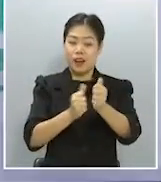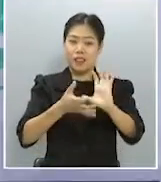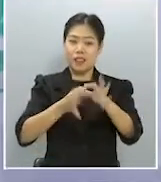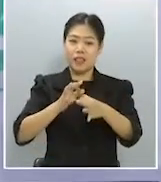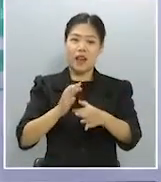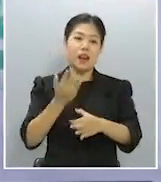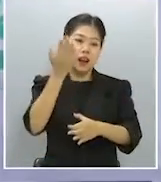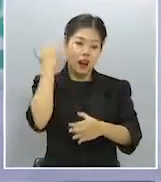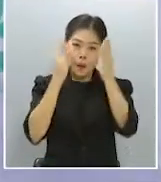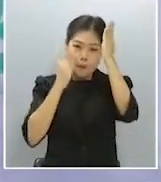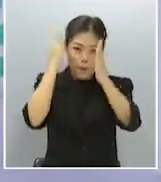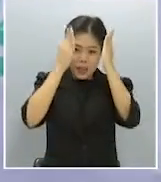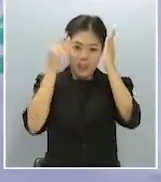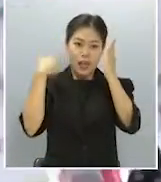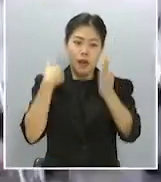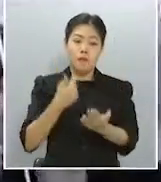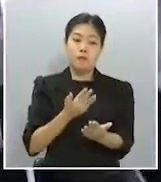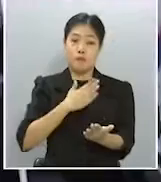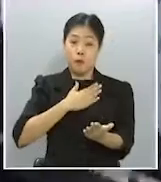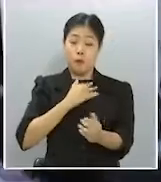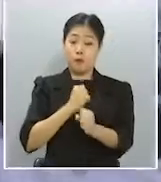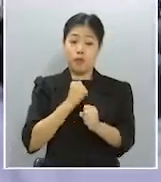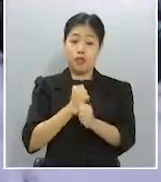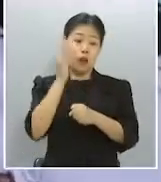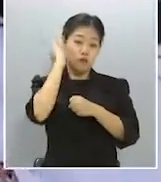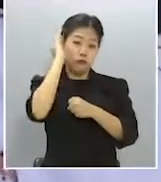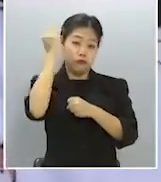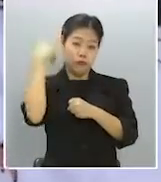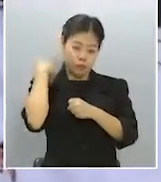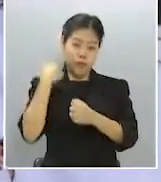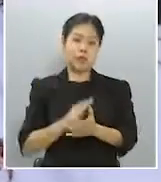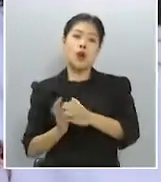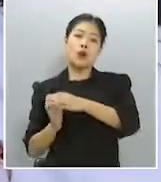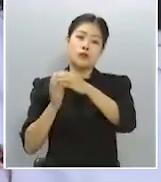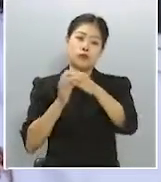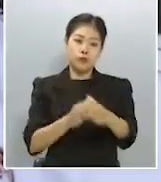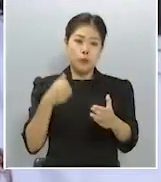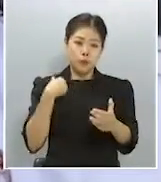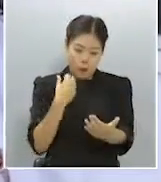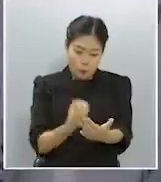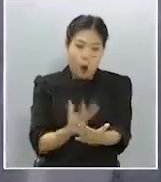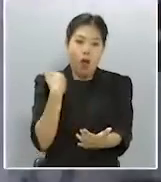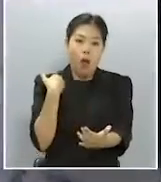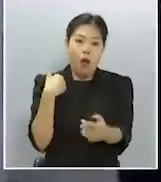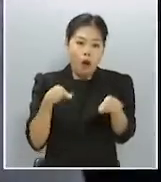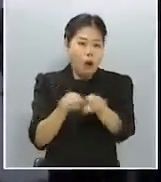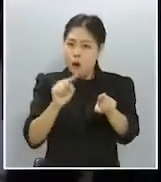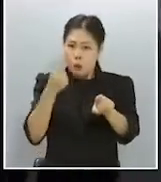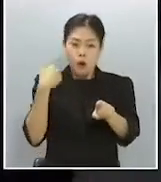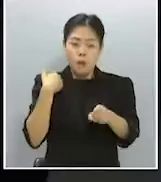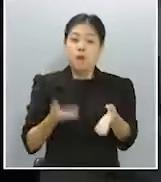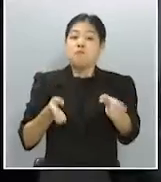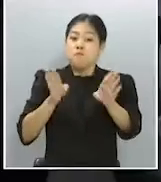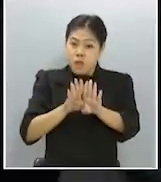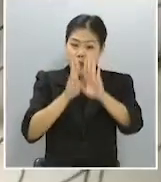ลเซียตอนนั้นเนี่ยที่ผมเดินทางไปทำรายการเสื้อ FBT ที่นั่นเนี่ยนะครับมีค่ายิ่งกว่าทองฮะคือวันพิธีปิดเนี่ย